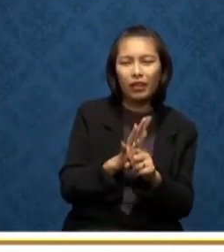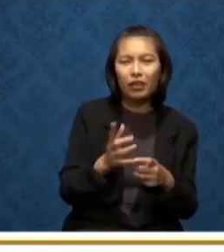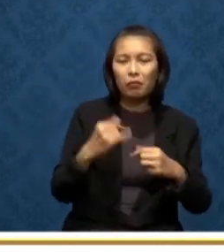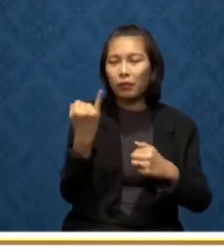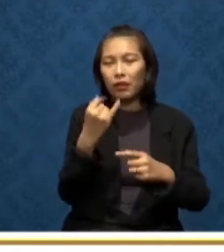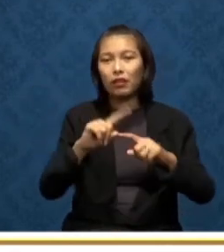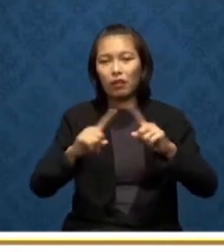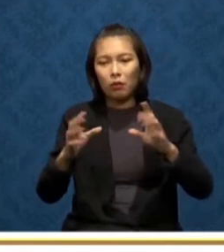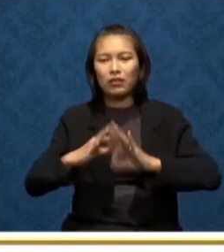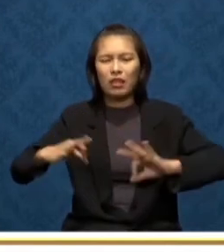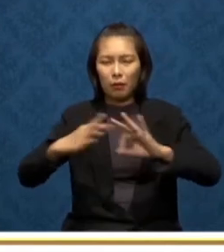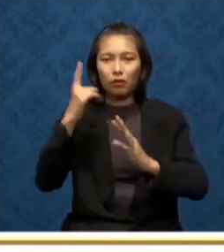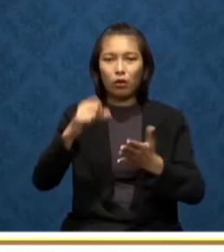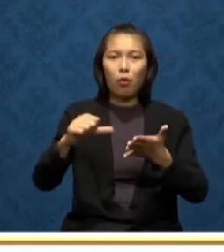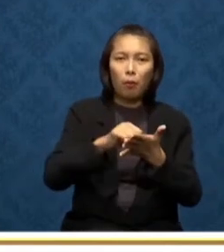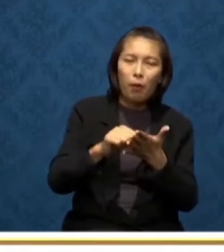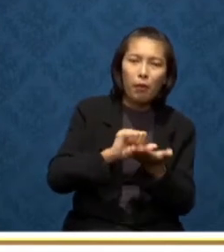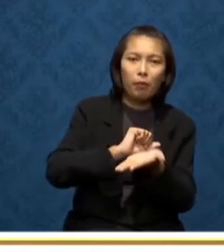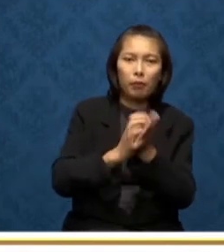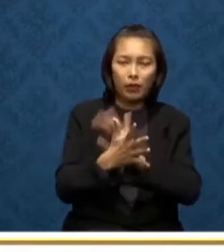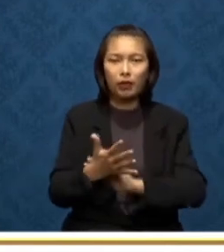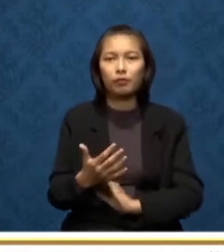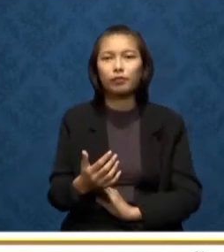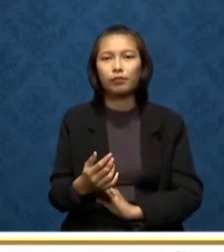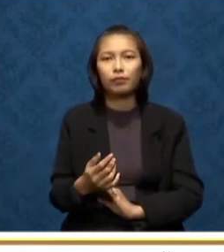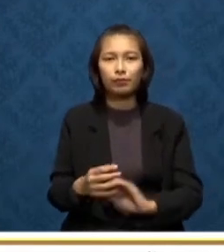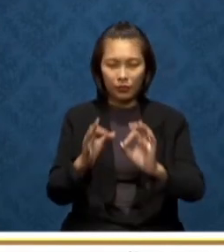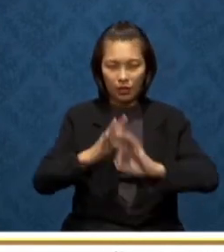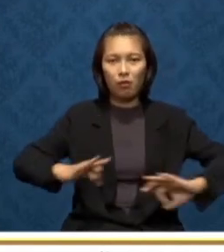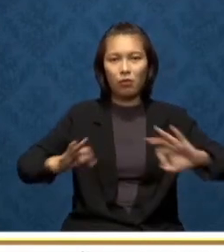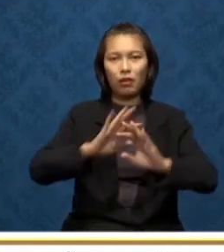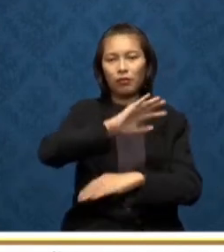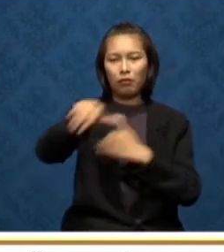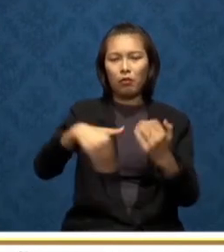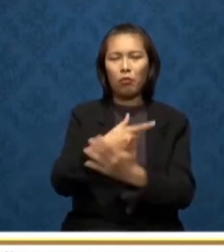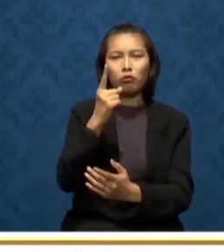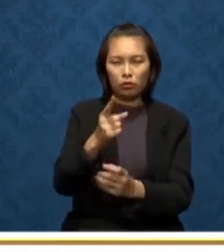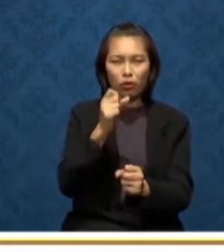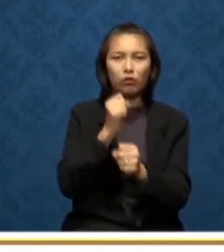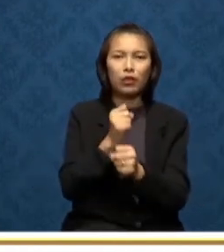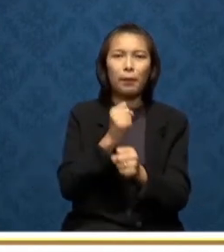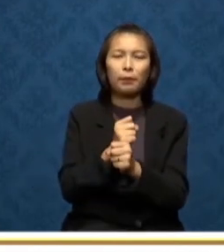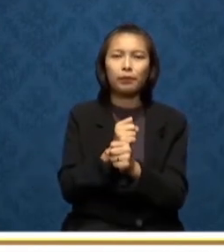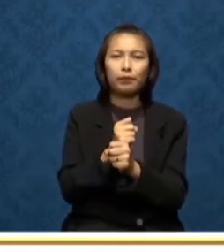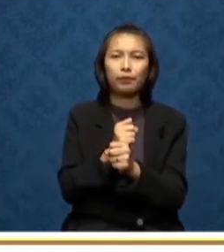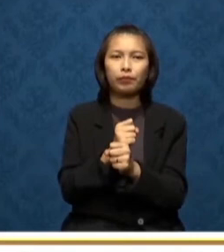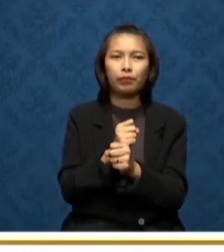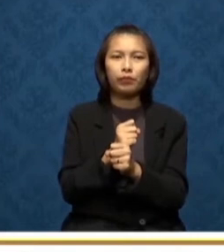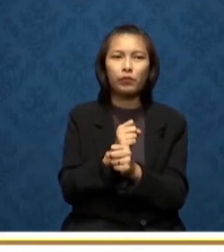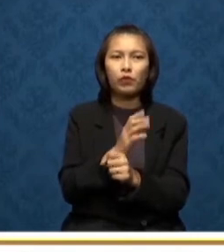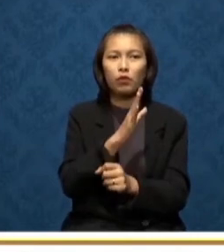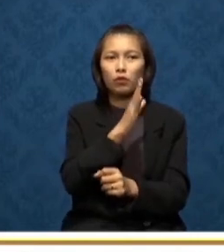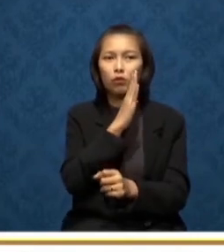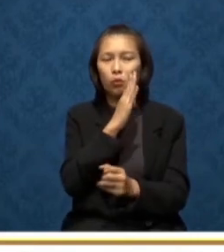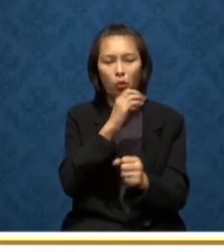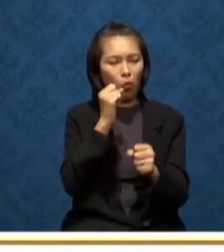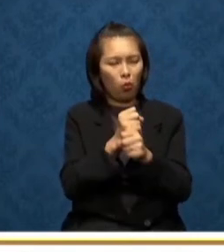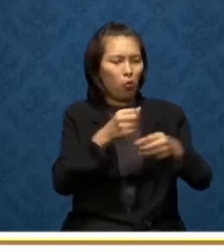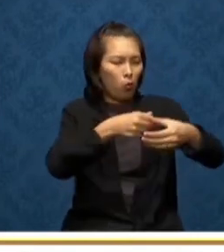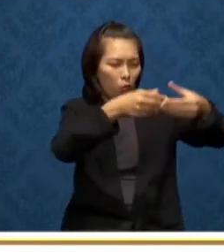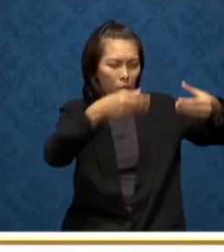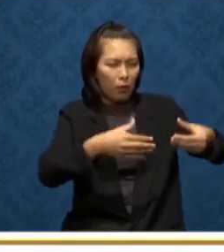ไปเรื่องนี้ต่างหากท่านต้องทำเป็นรูปธรรมท่านทำมาสวย